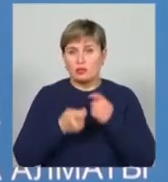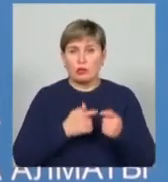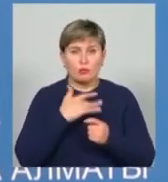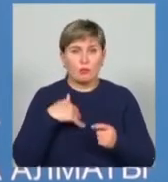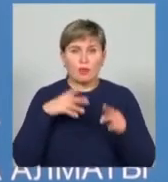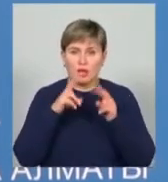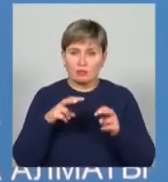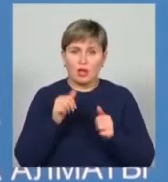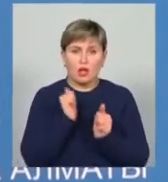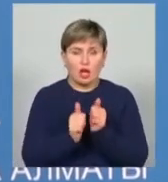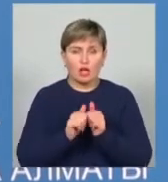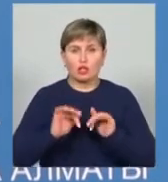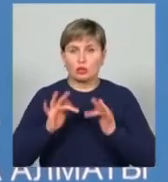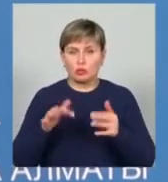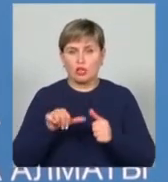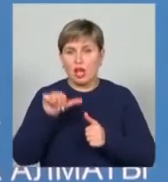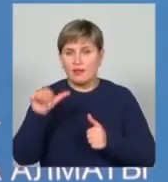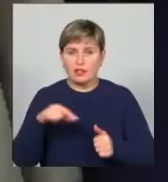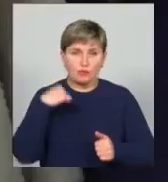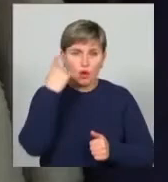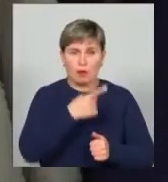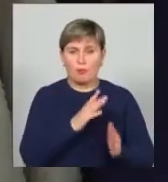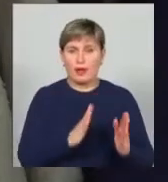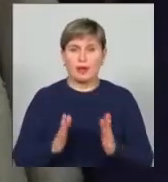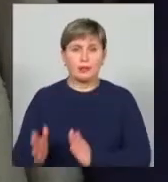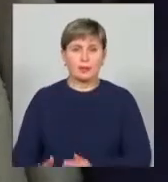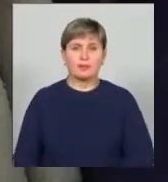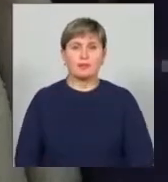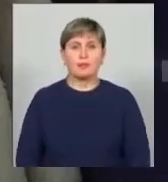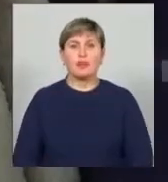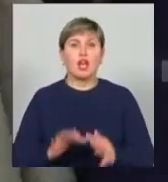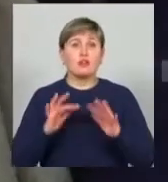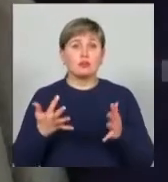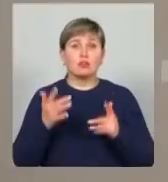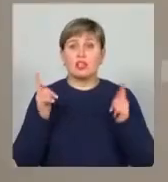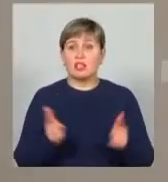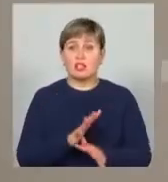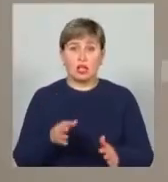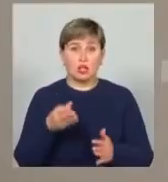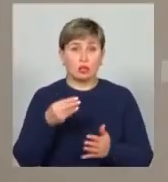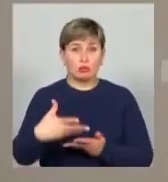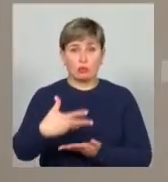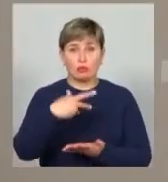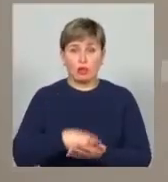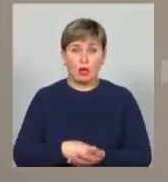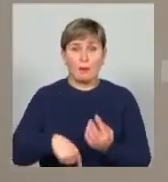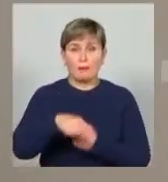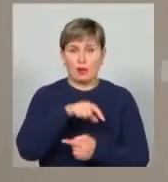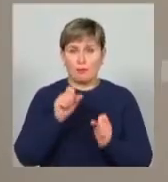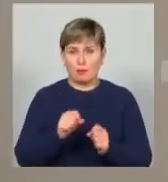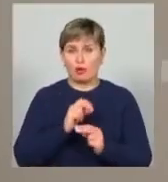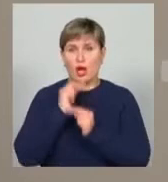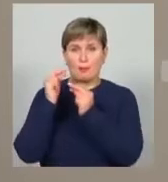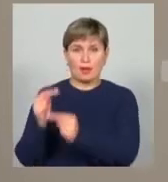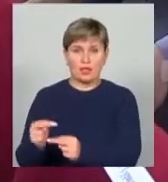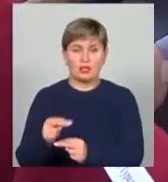рассматриваем каждый случай в индивидуальном порядке. А в случае несогласия с суммой выплаты предприниматели могут